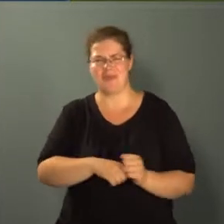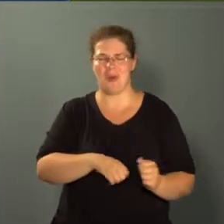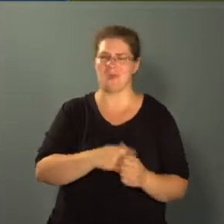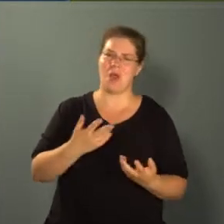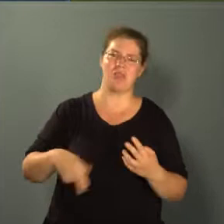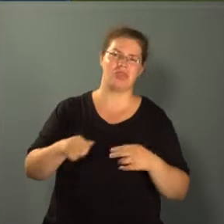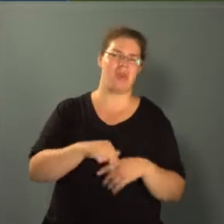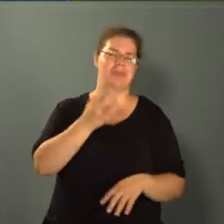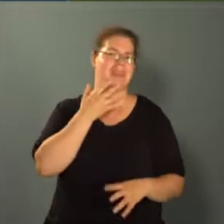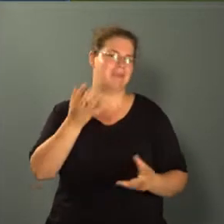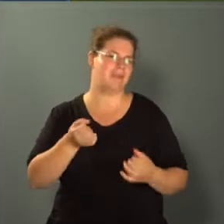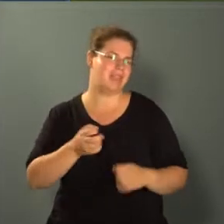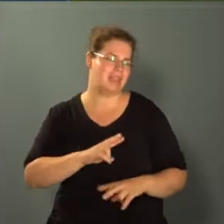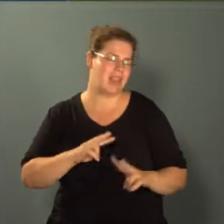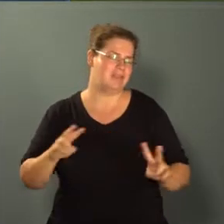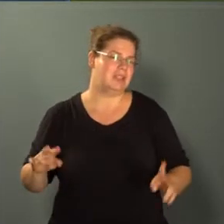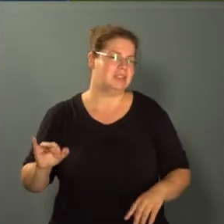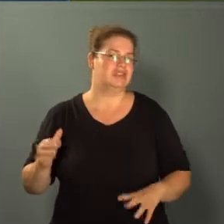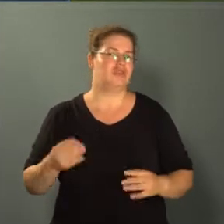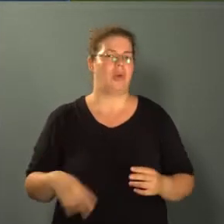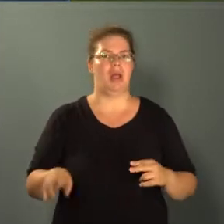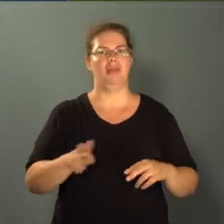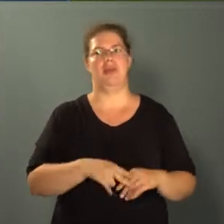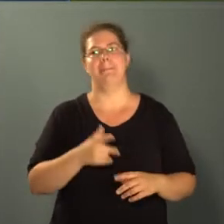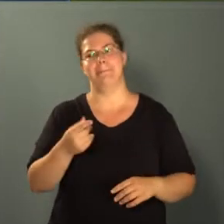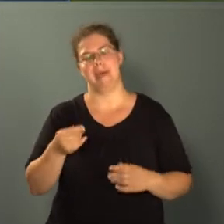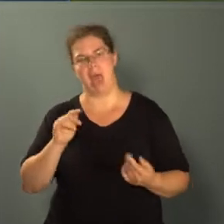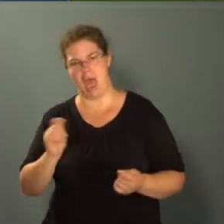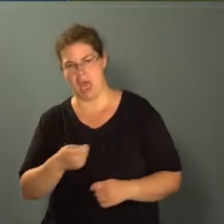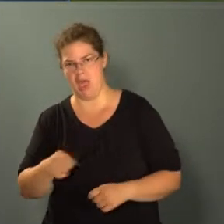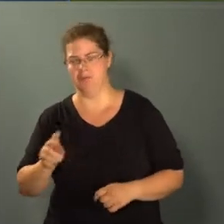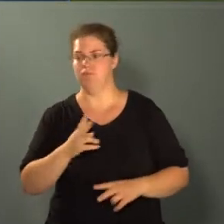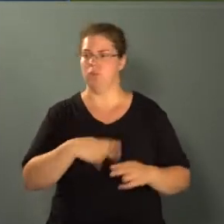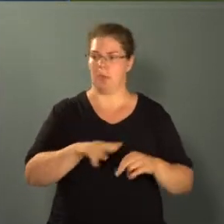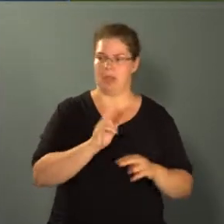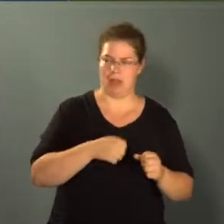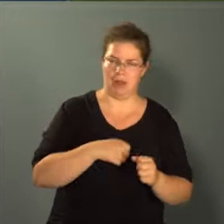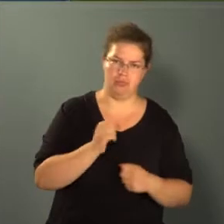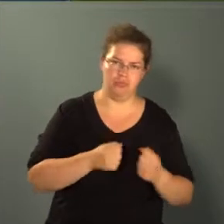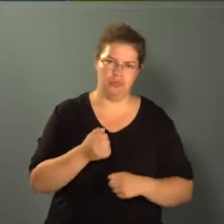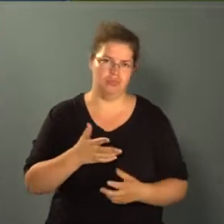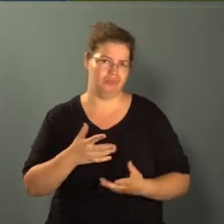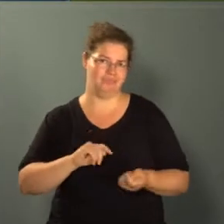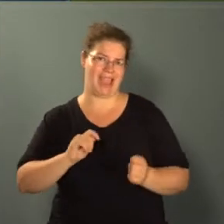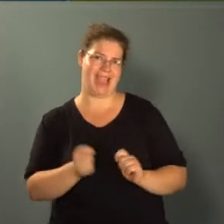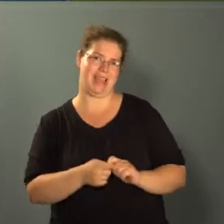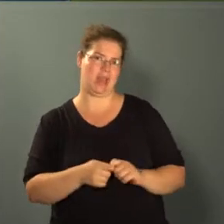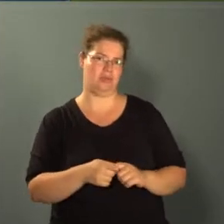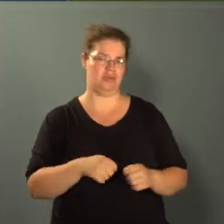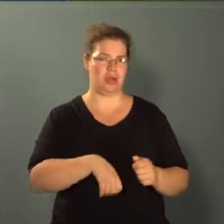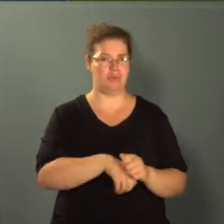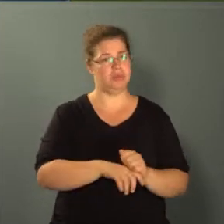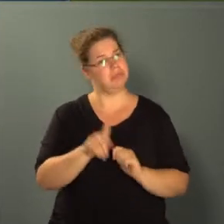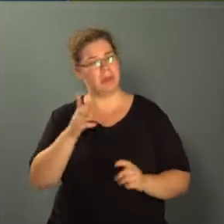több igénybevétel van, sokkal több párharc van, többet kell futni, tehát már átalakult egy kicsit a futball,